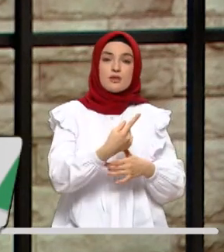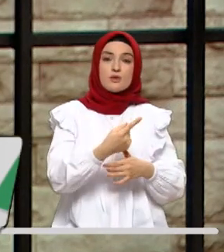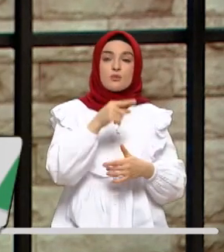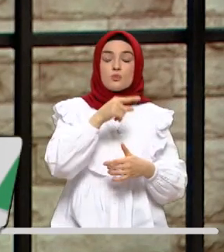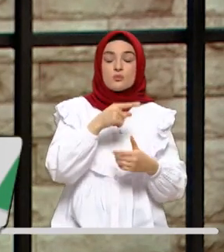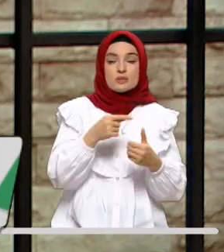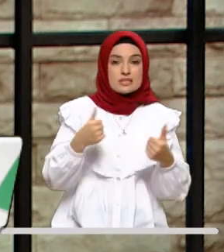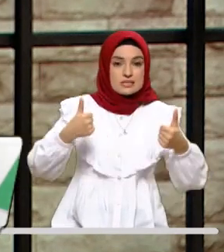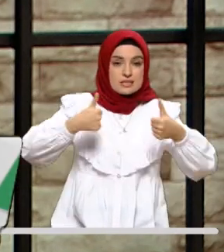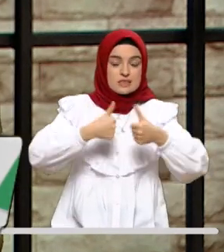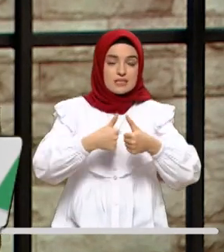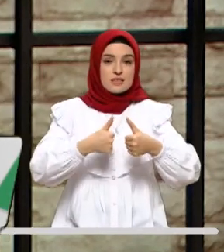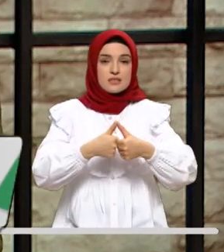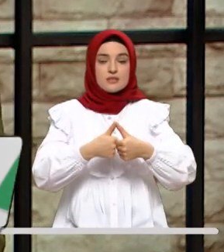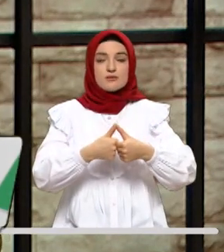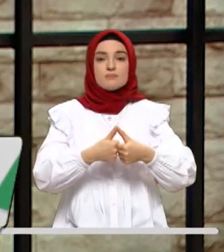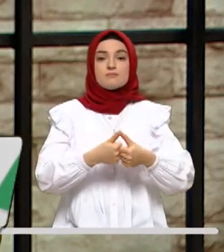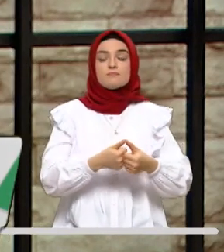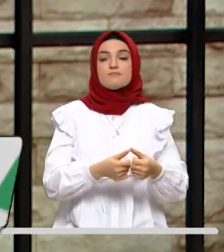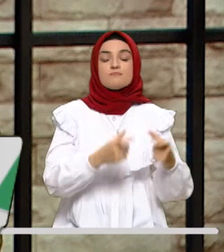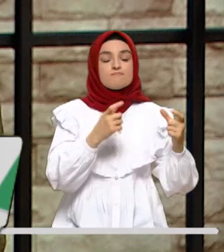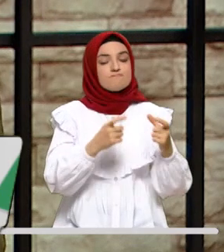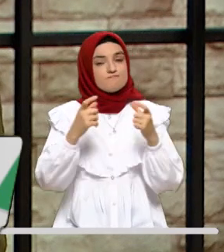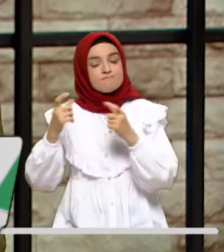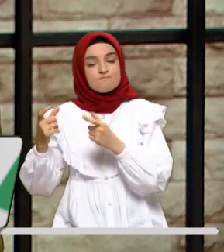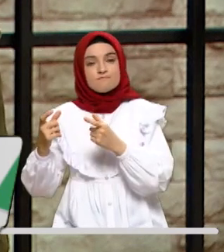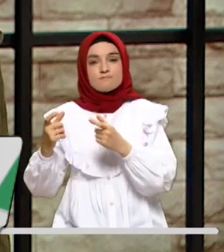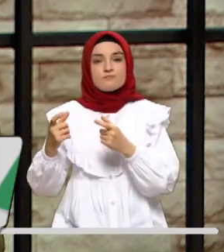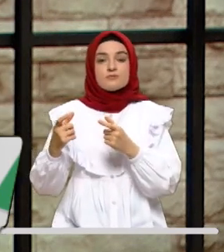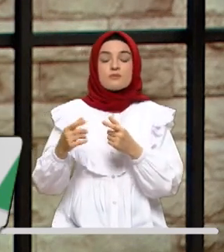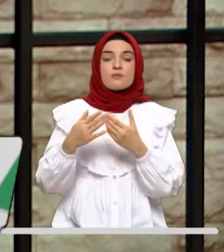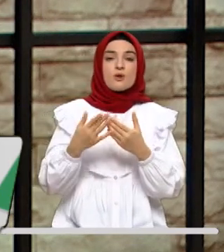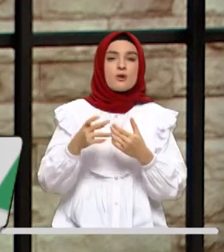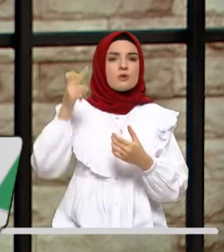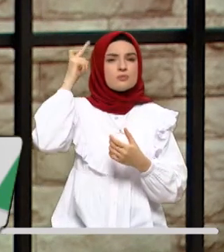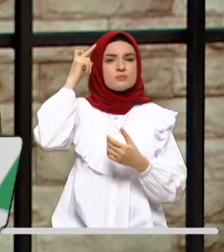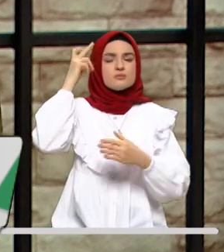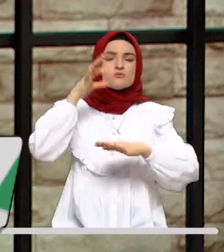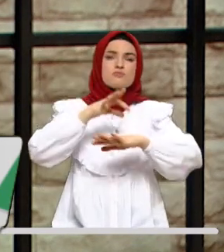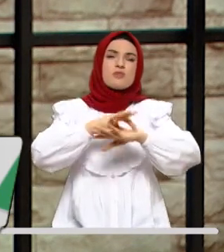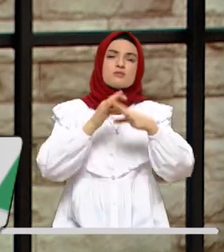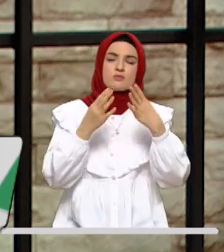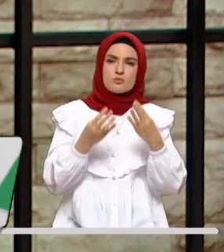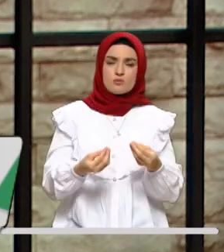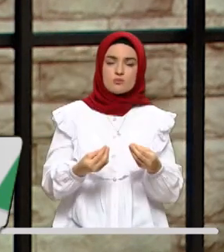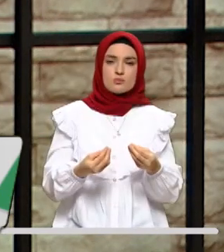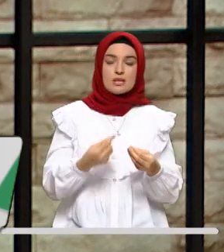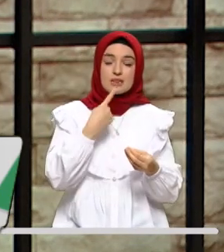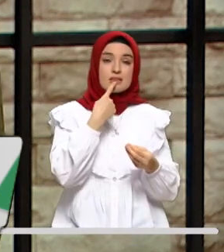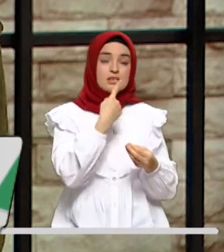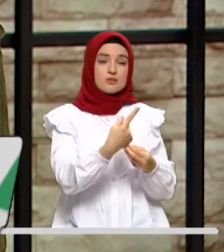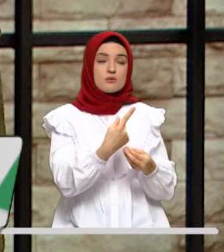hanımı o gurbet ellerde amansız bir psikolojik hastalığa yakalanmış. Diyor ki Mehmet